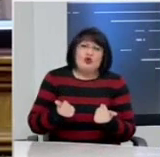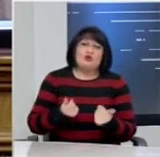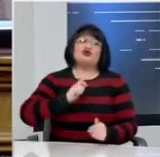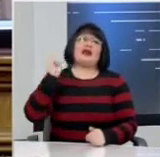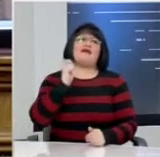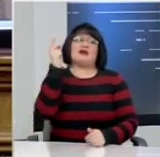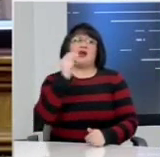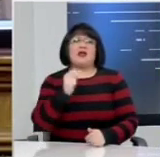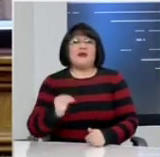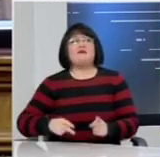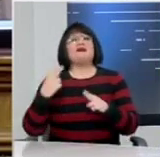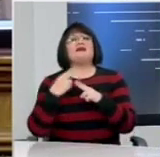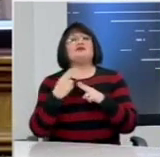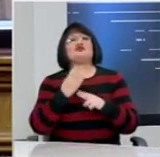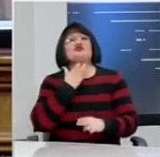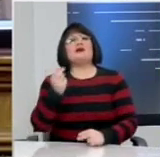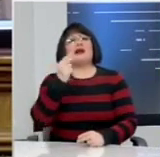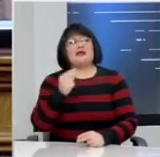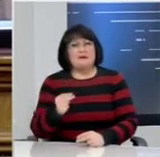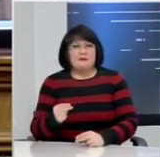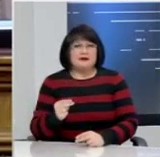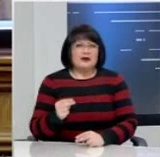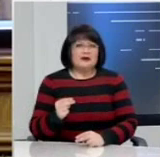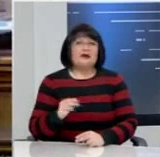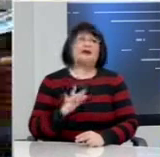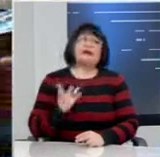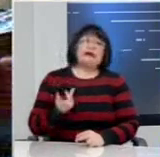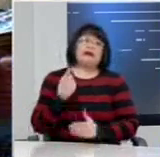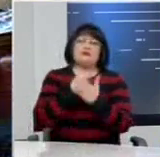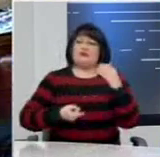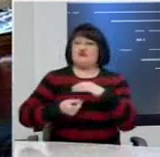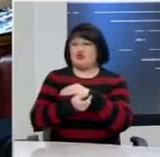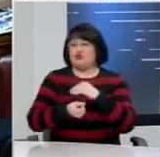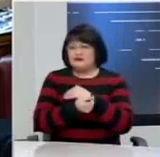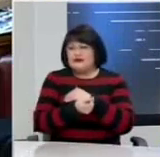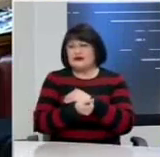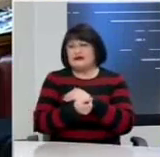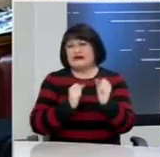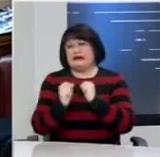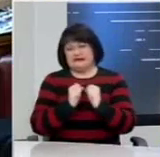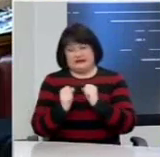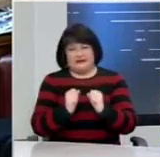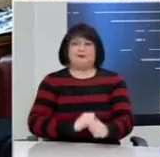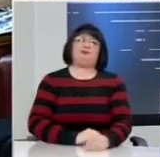εθνικών θεμάτων, κρίσιμων εθνικών θεμάτων ή της προσφυγικής και μεταναστευτικής κρίσης.